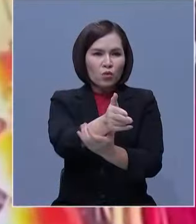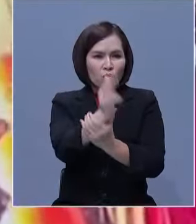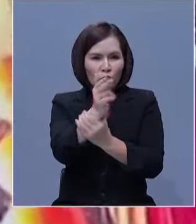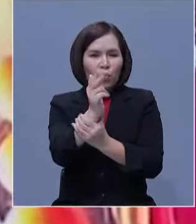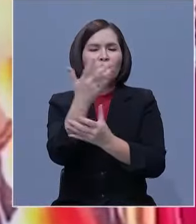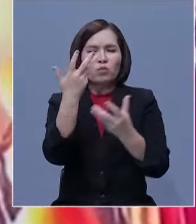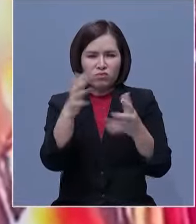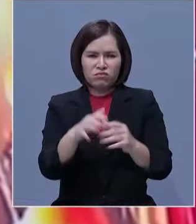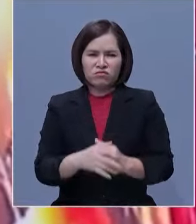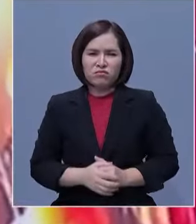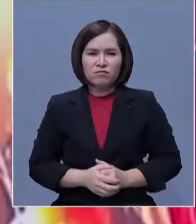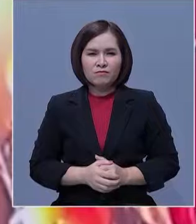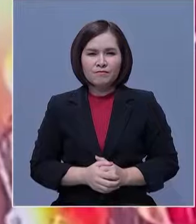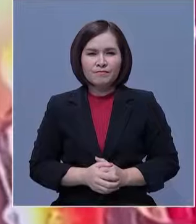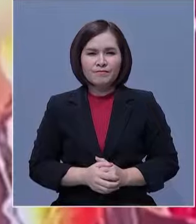ายพอดีครับ